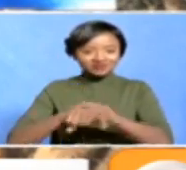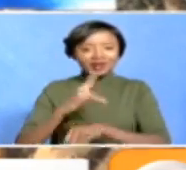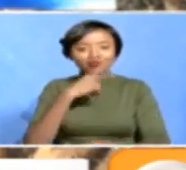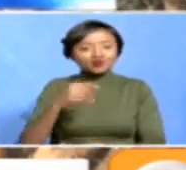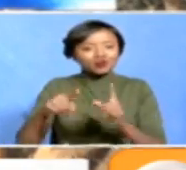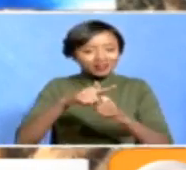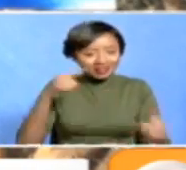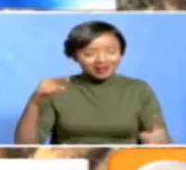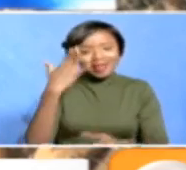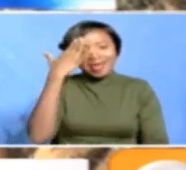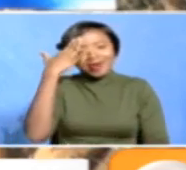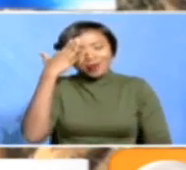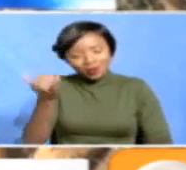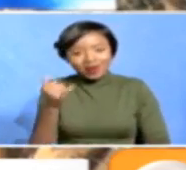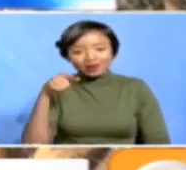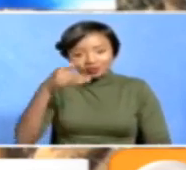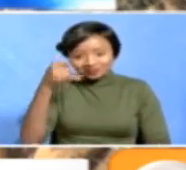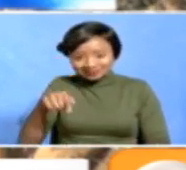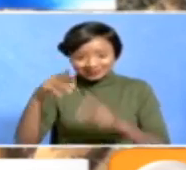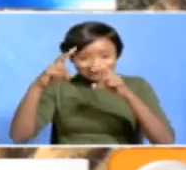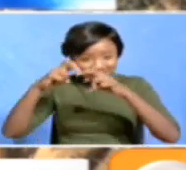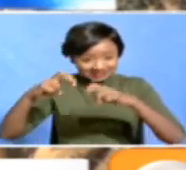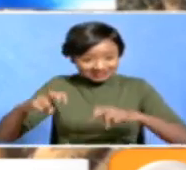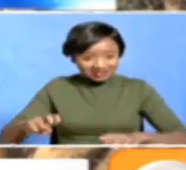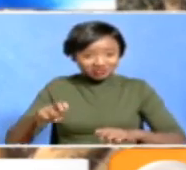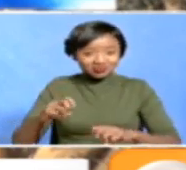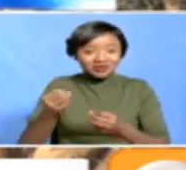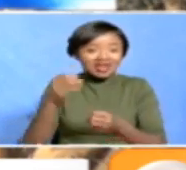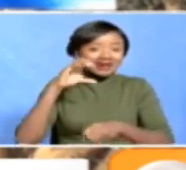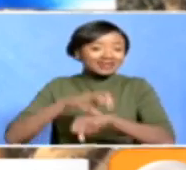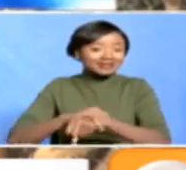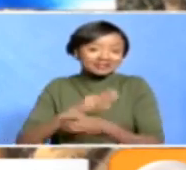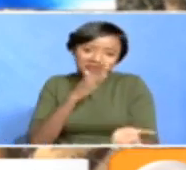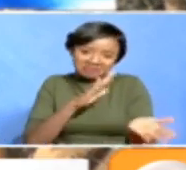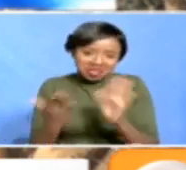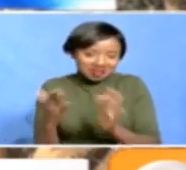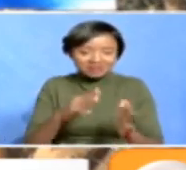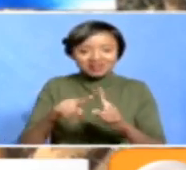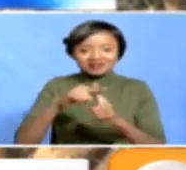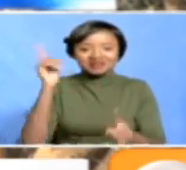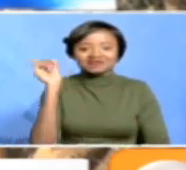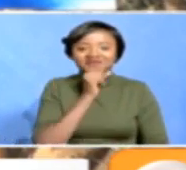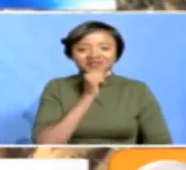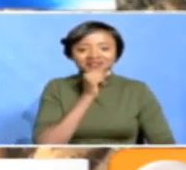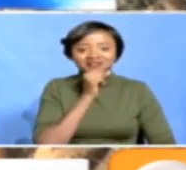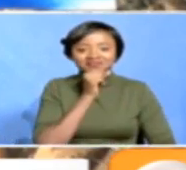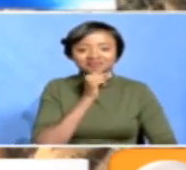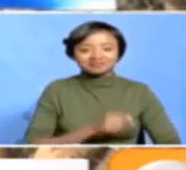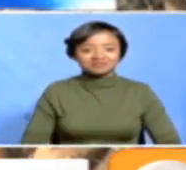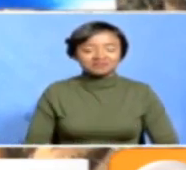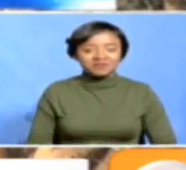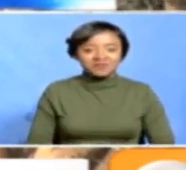kwa nini, kwa sababu uchunguzi wa hivi punde unaashiria kwamba huenda aliuawa. Hassan Mugambi, Citizen Nipashe.